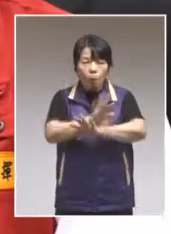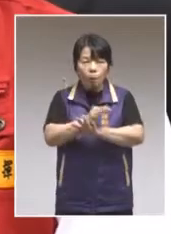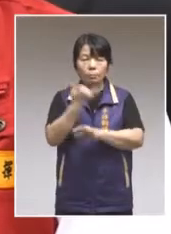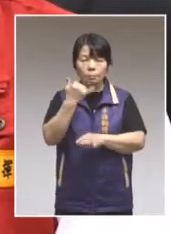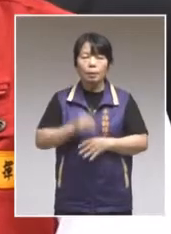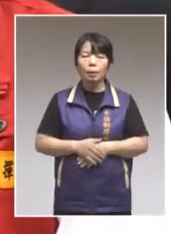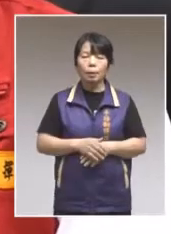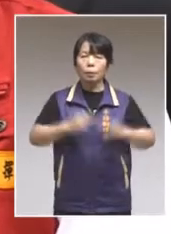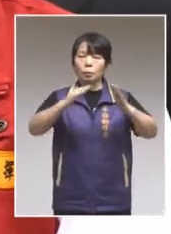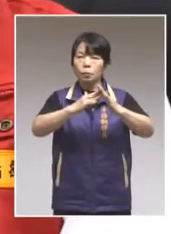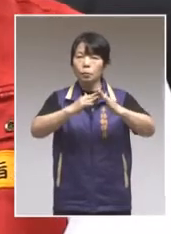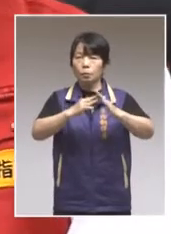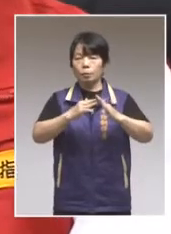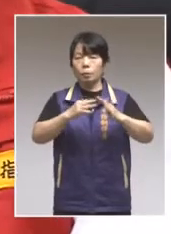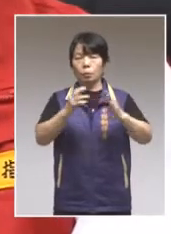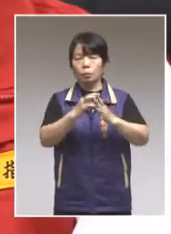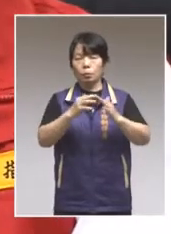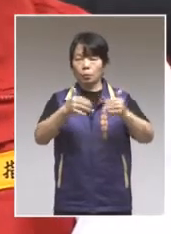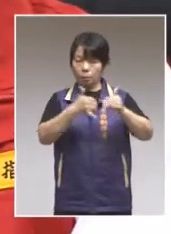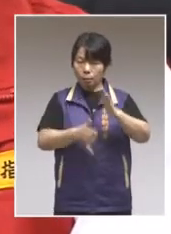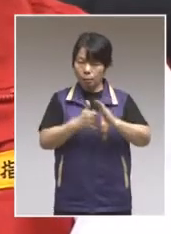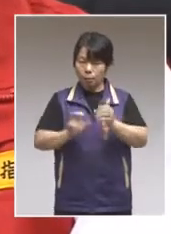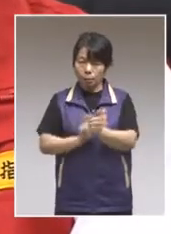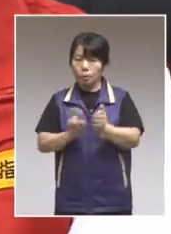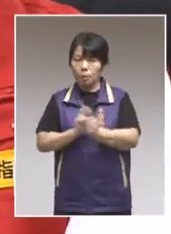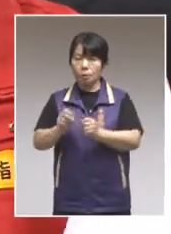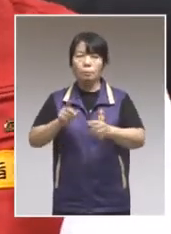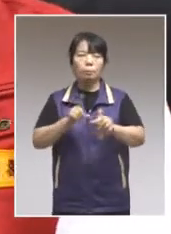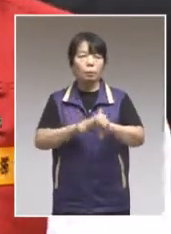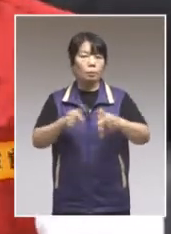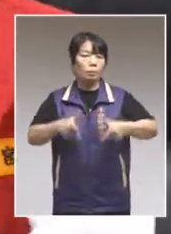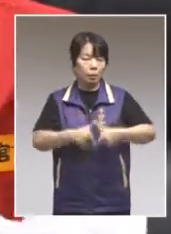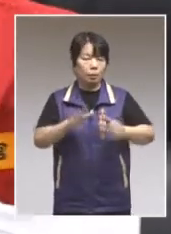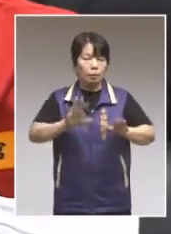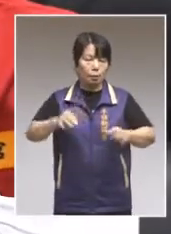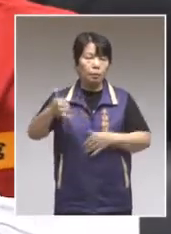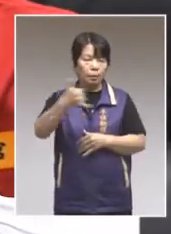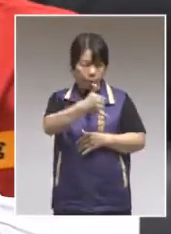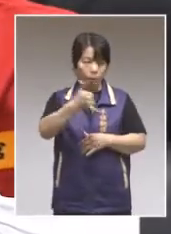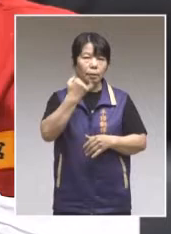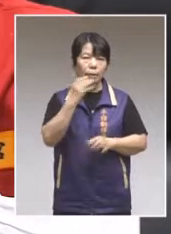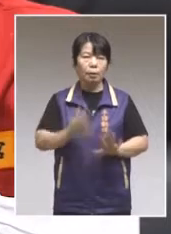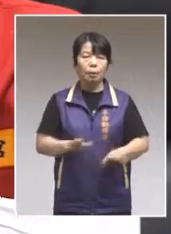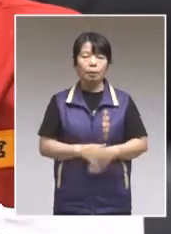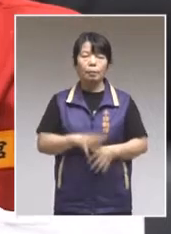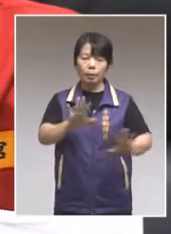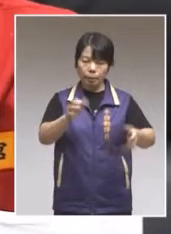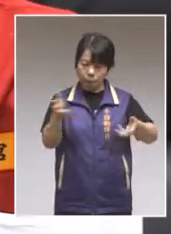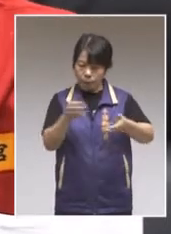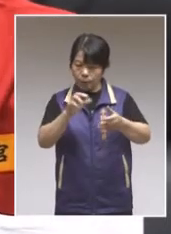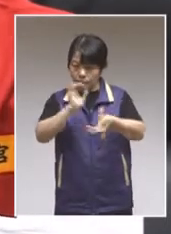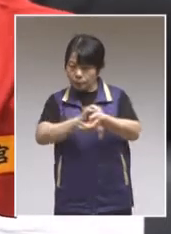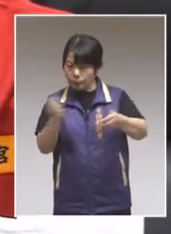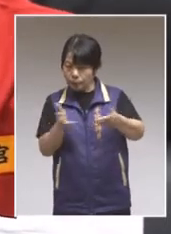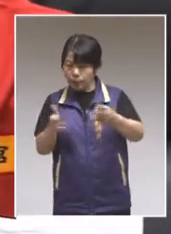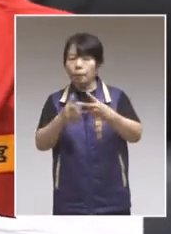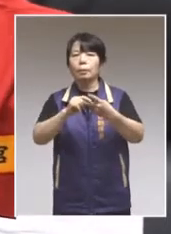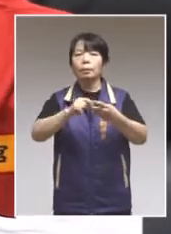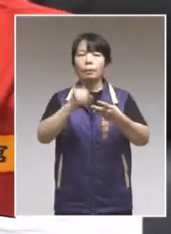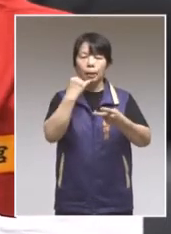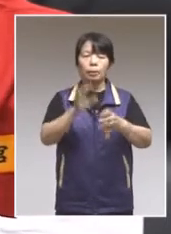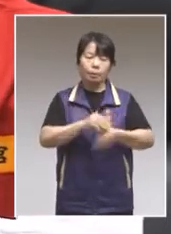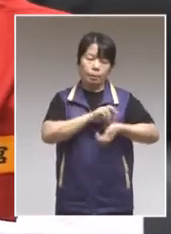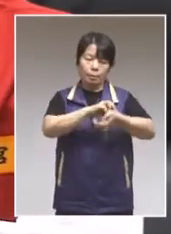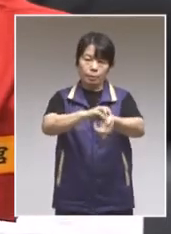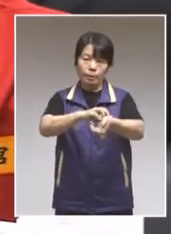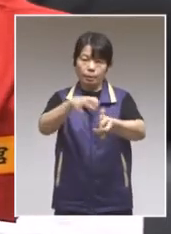心那我们会来进行通讯的诊疗，或者是我们安排就医那假如需要到急诊的